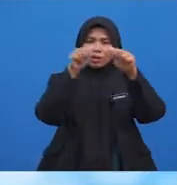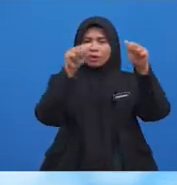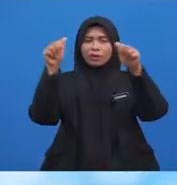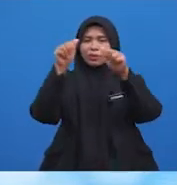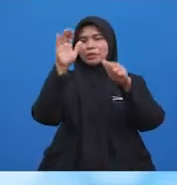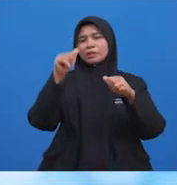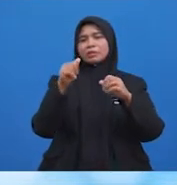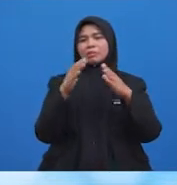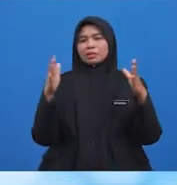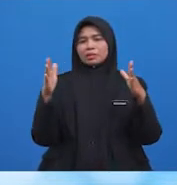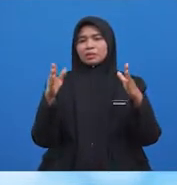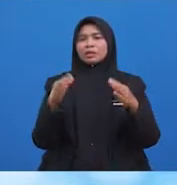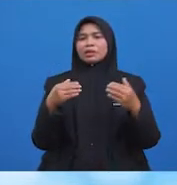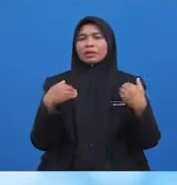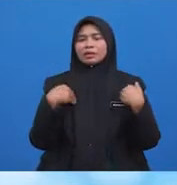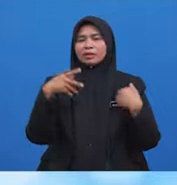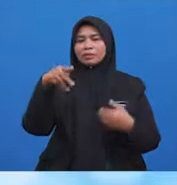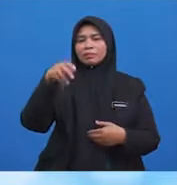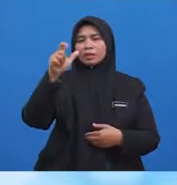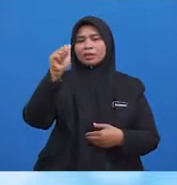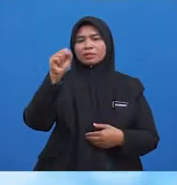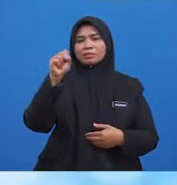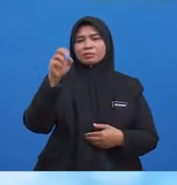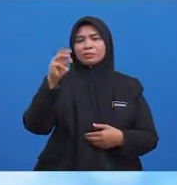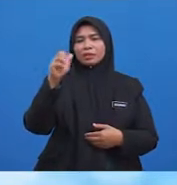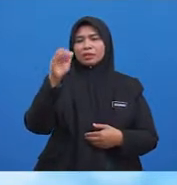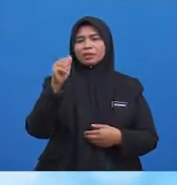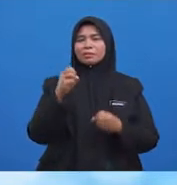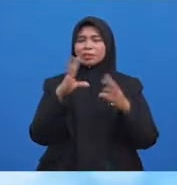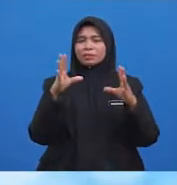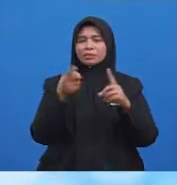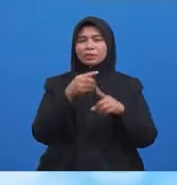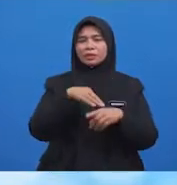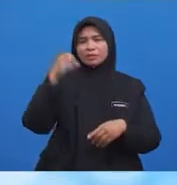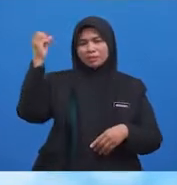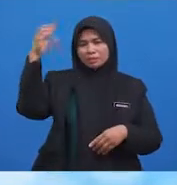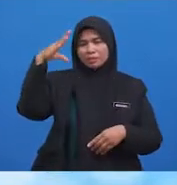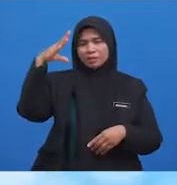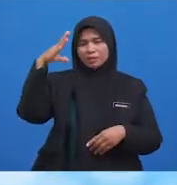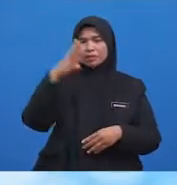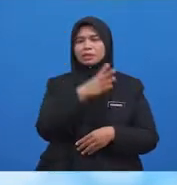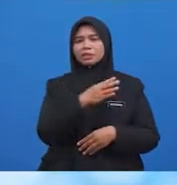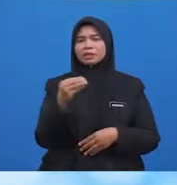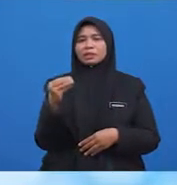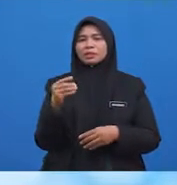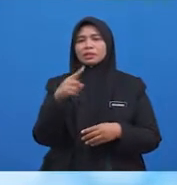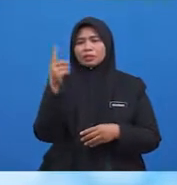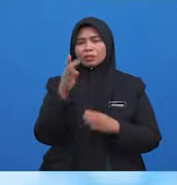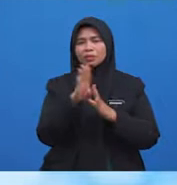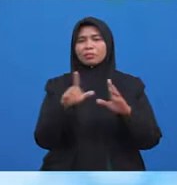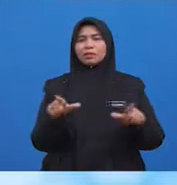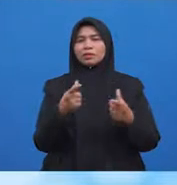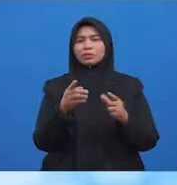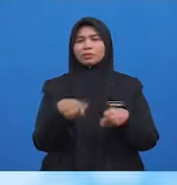ia terdiri daripada plasma yang meletus daripada matahari dan gerak pelaku